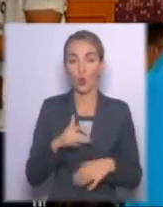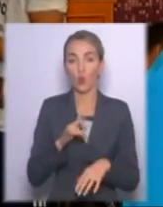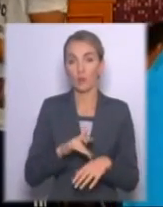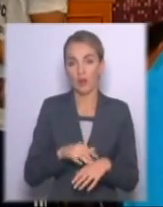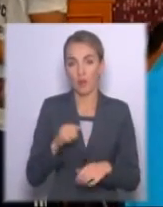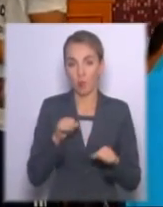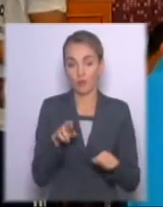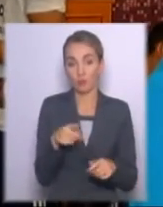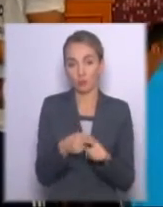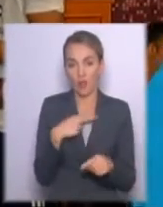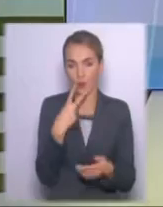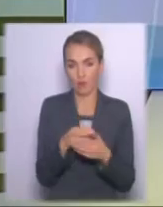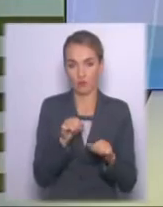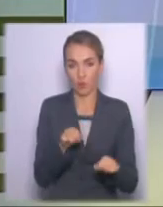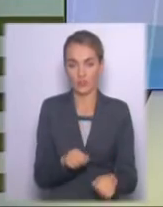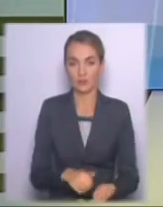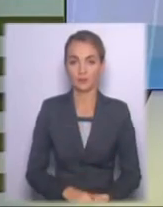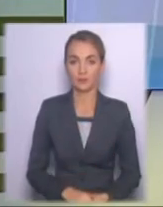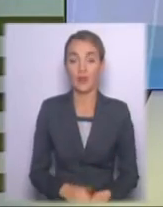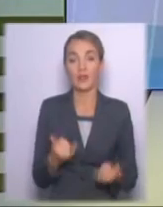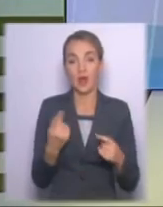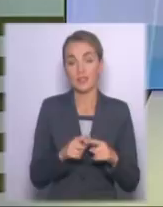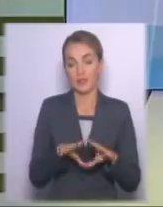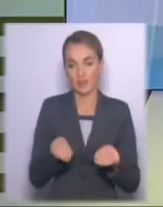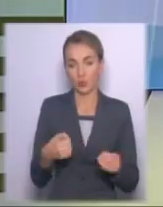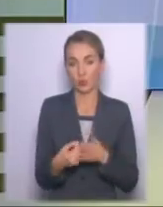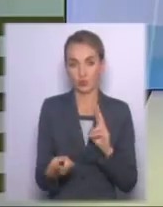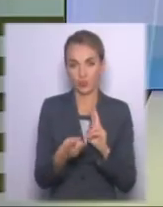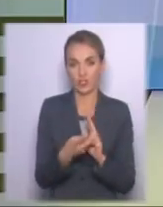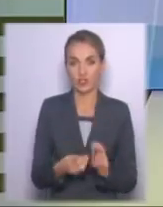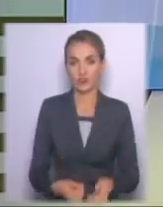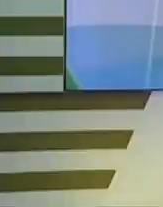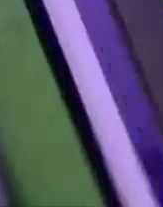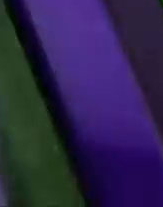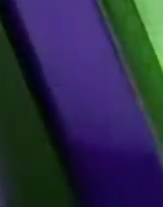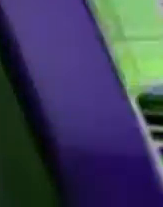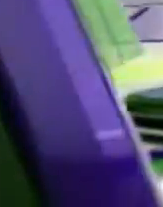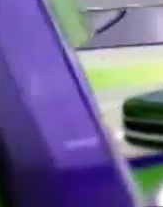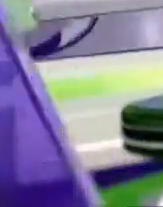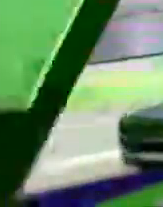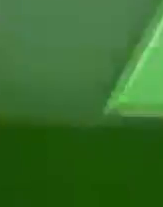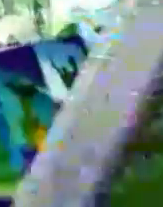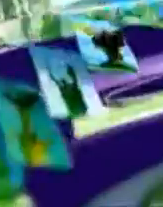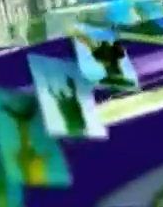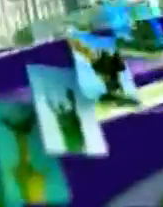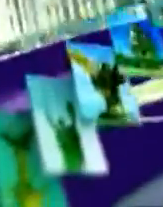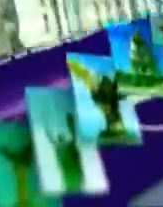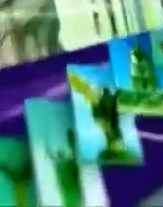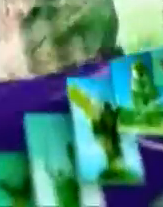что я показываю бокс. Наразі це все. До зустрічі.